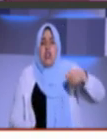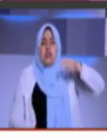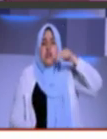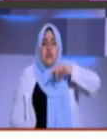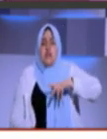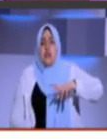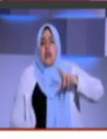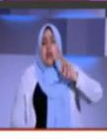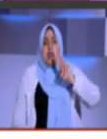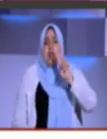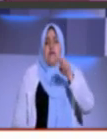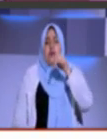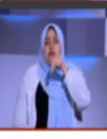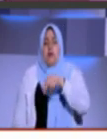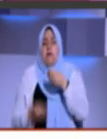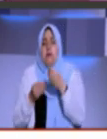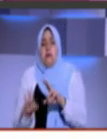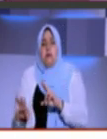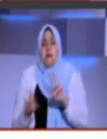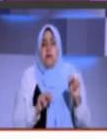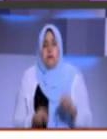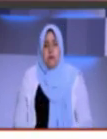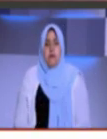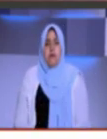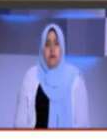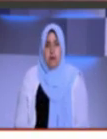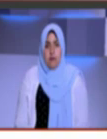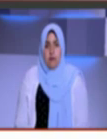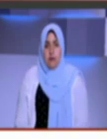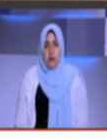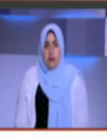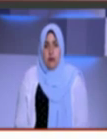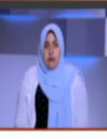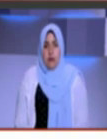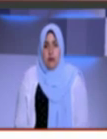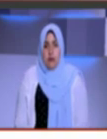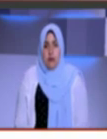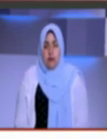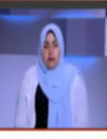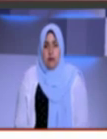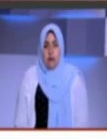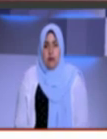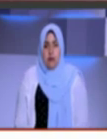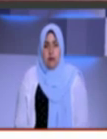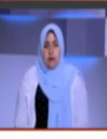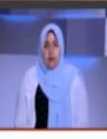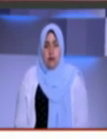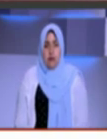إيه بروفيسور؟ والله هي طبعا أنا سمعت